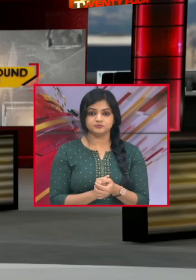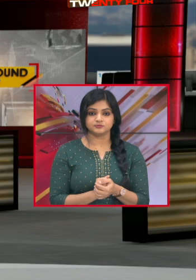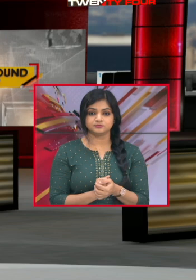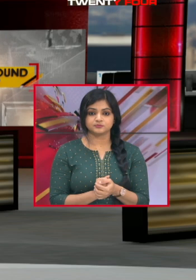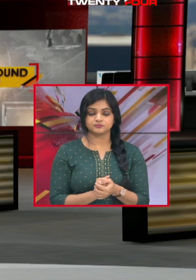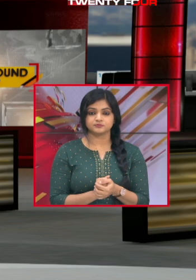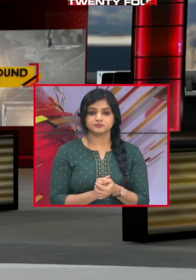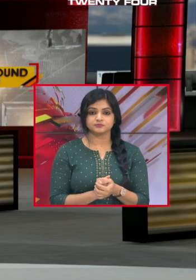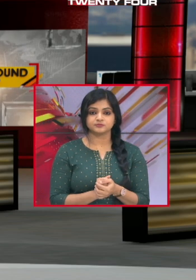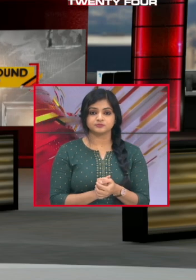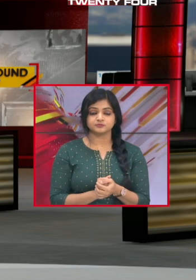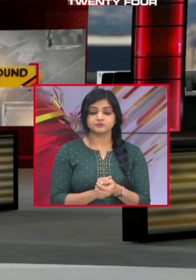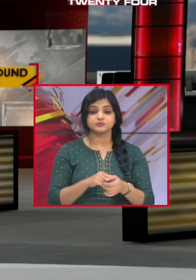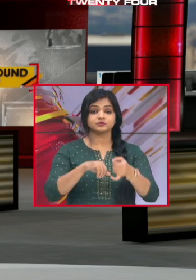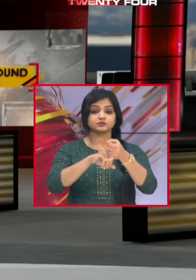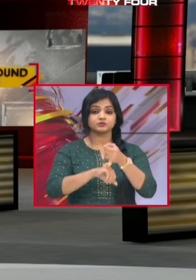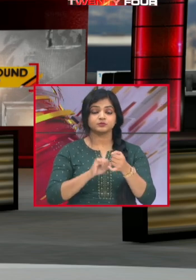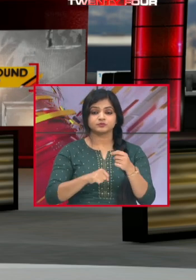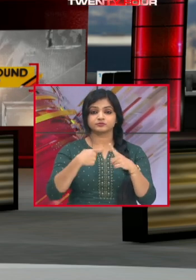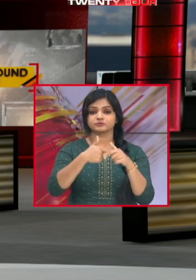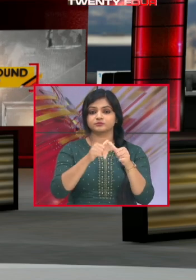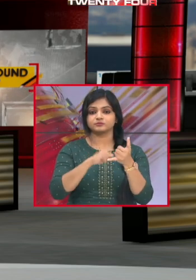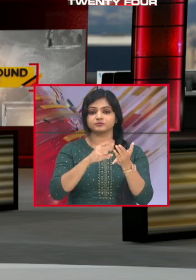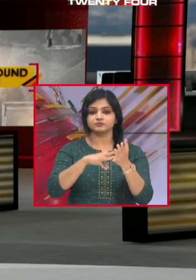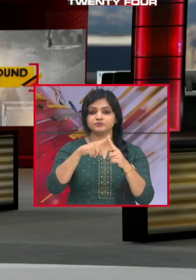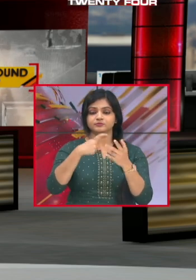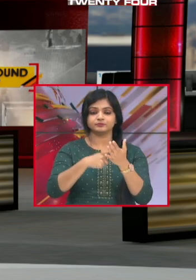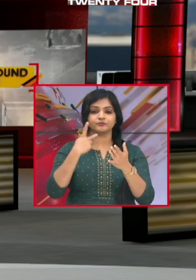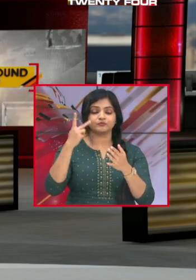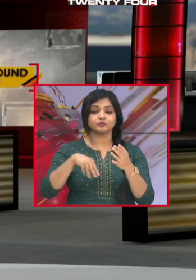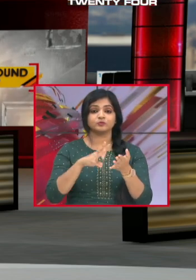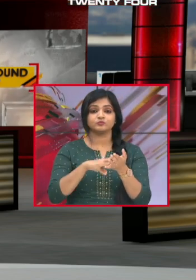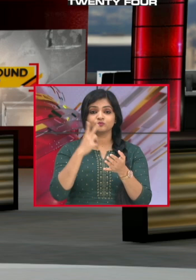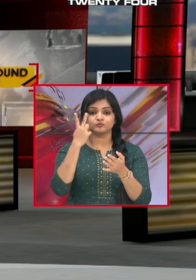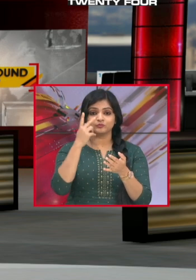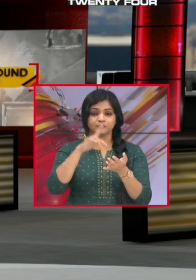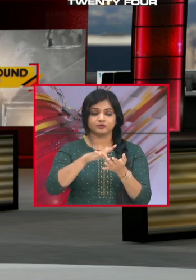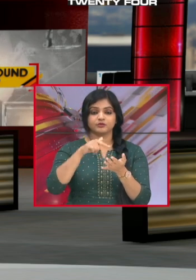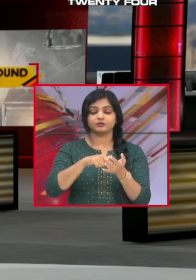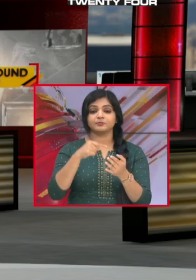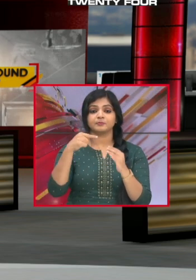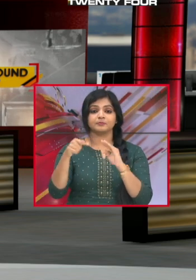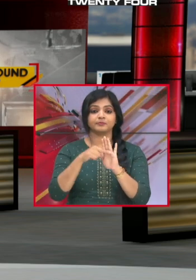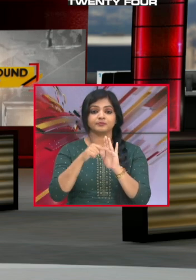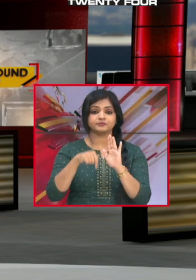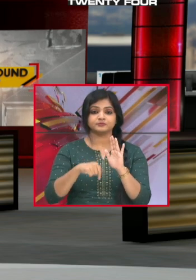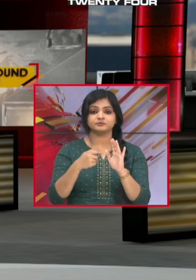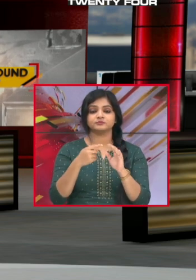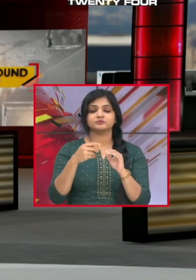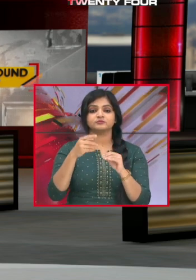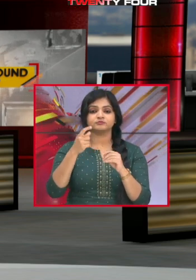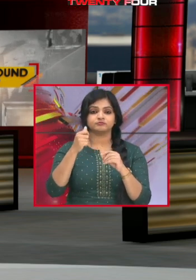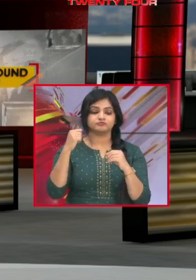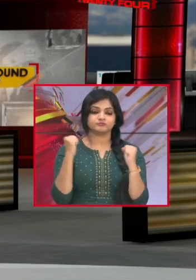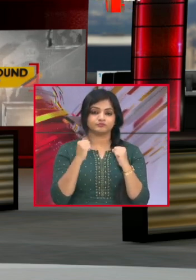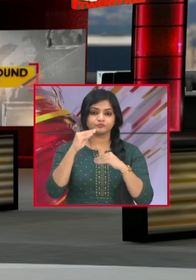നൽകിയത്. തെക്കിന്റെ കശ്മീർ എന്നറിയപ്പെടുന്ന മൂന്നാറിൽ താപനില -degree Celsius സൈലന്റ് വാലി, ഗൂഡാർവിള, ചെണ്ടുവര,